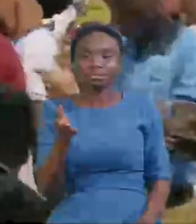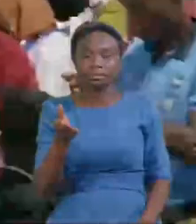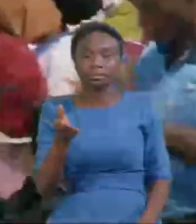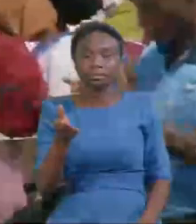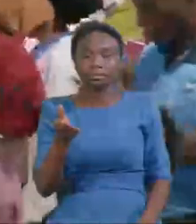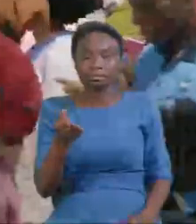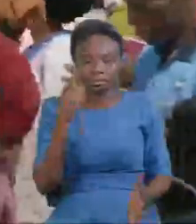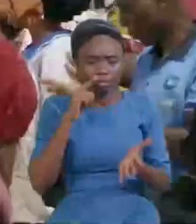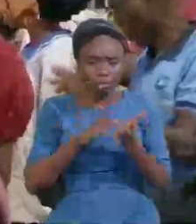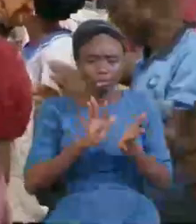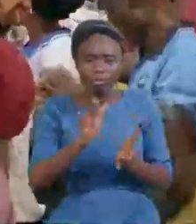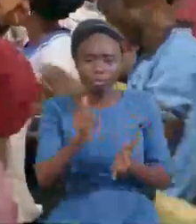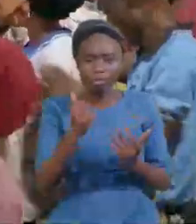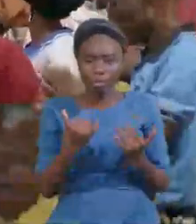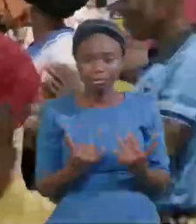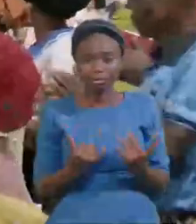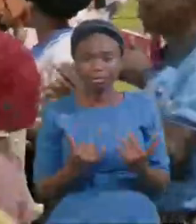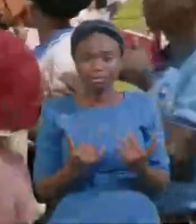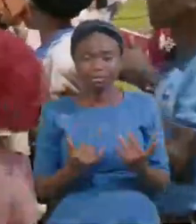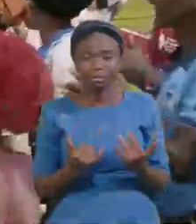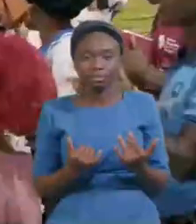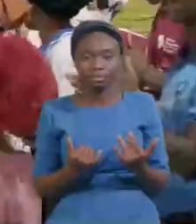Ta guérison est déjà là.